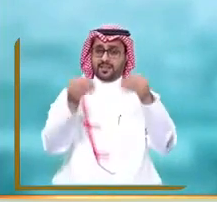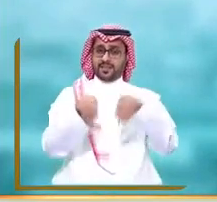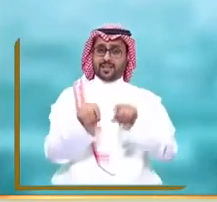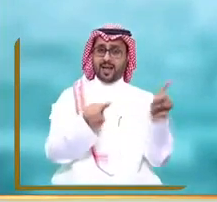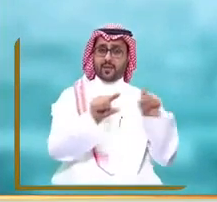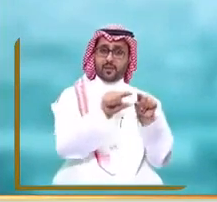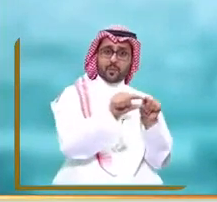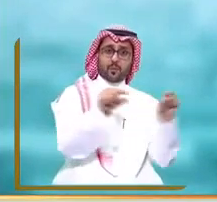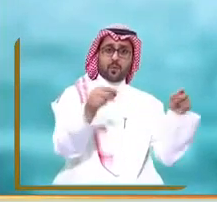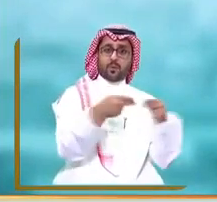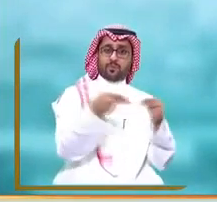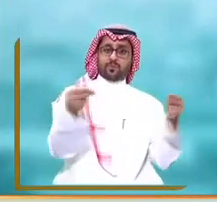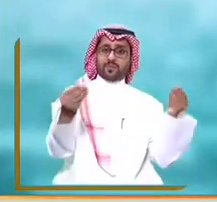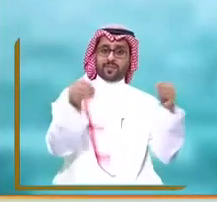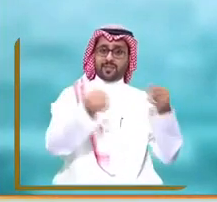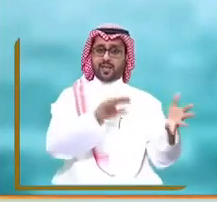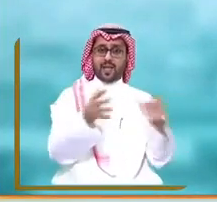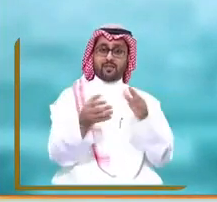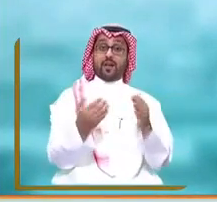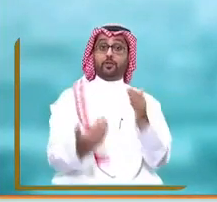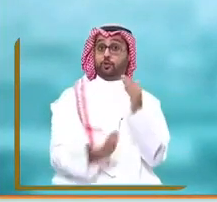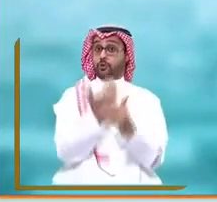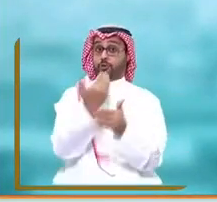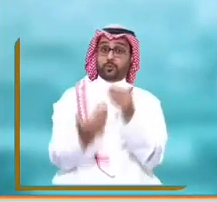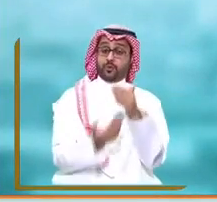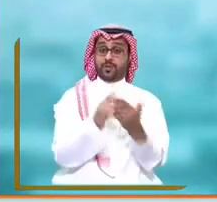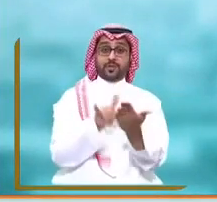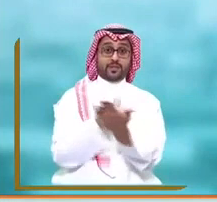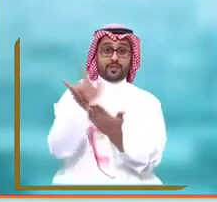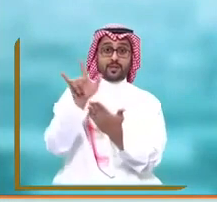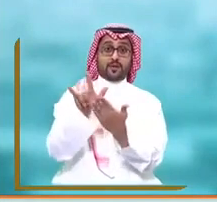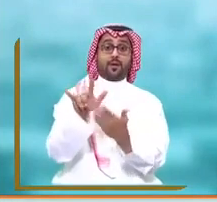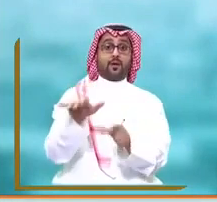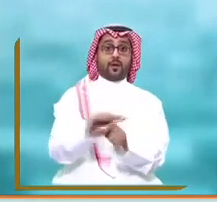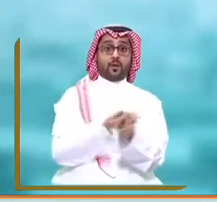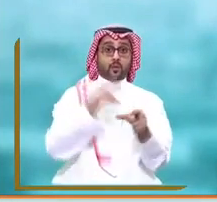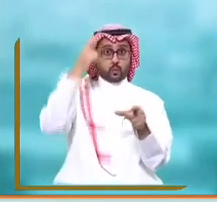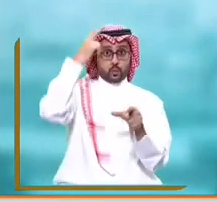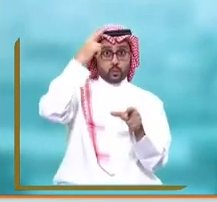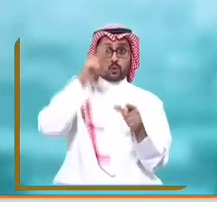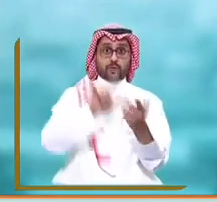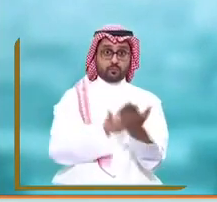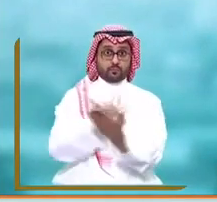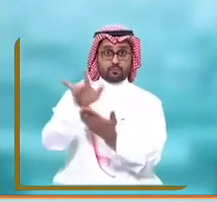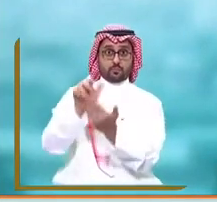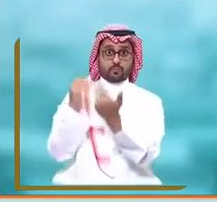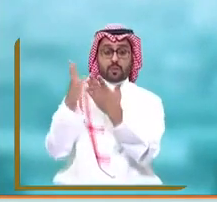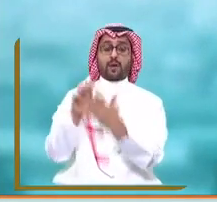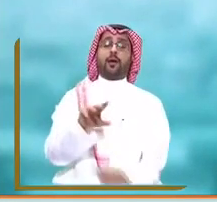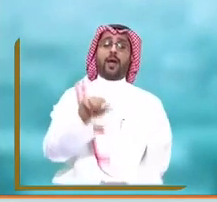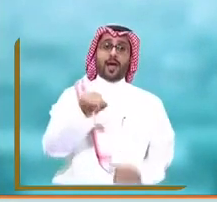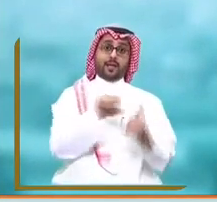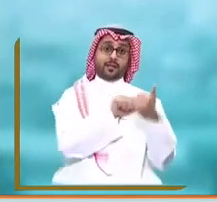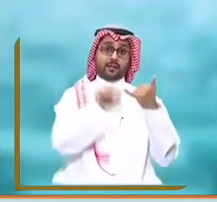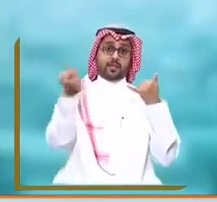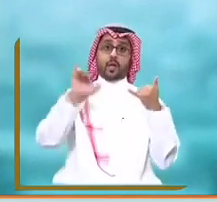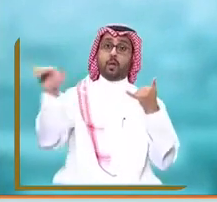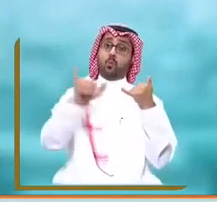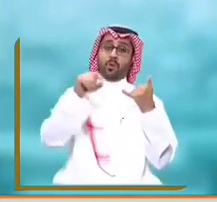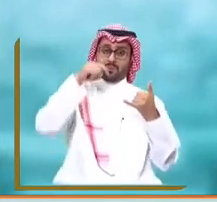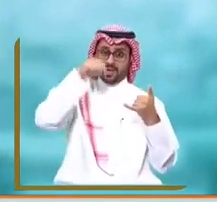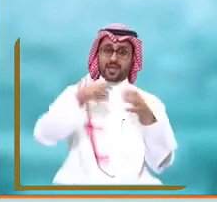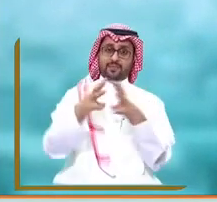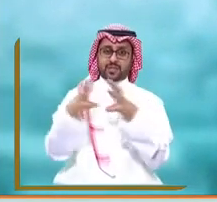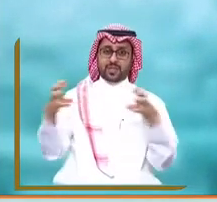للمزيد حول هذه التحديثات في إجراءات سفر المواطنين إلى خارج المملكة، ينضم إلينا عبر الهاتف